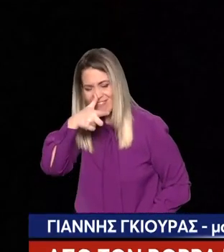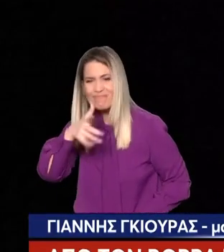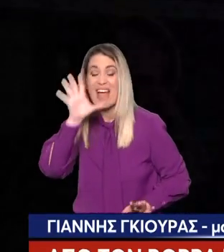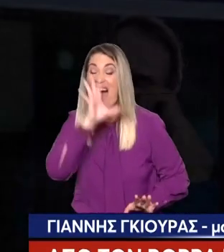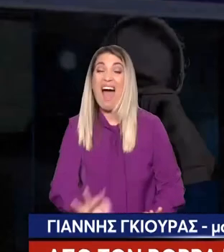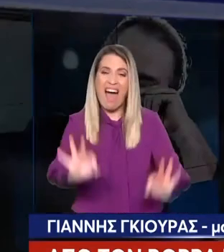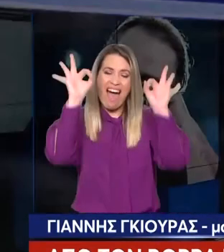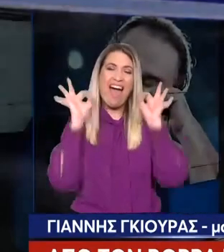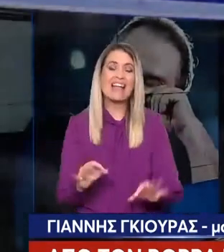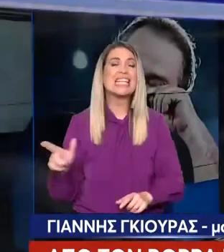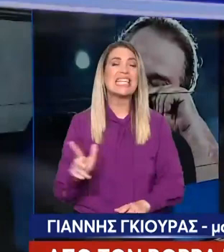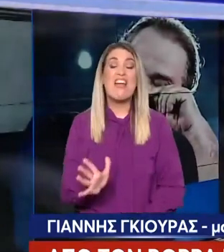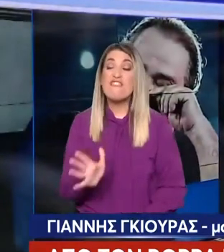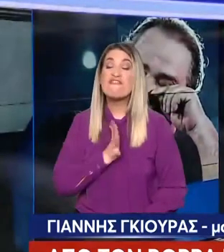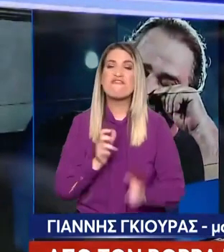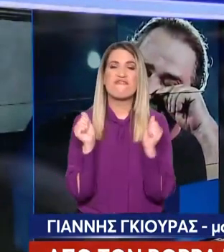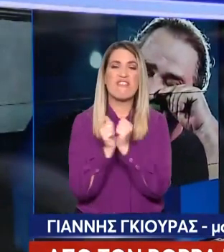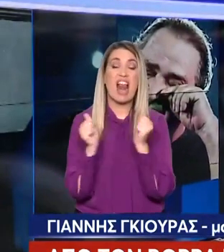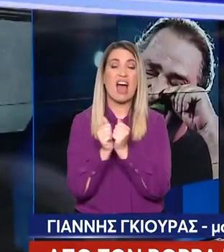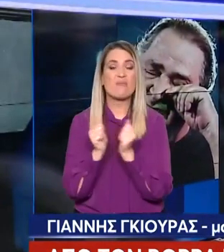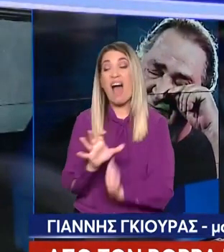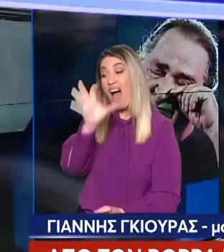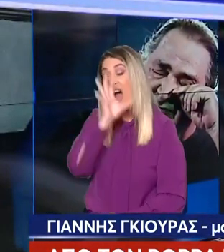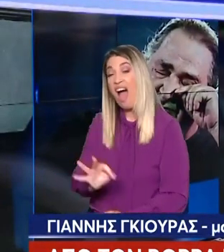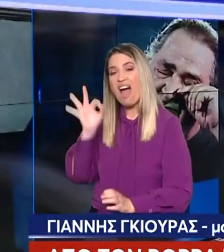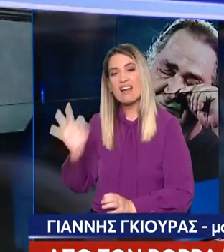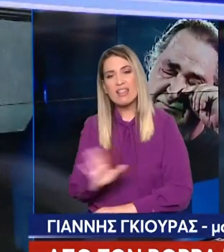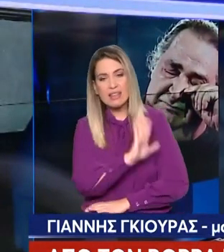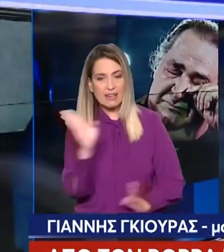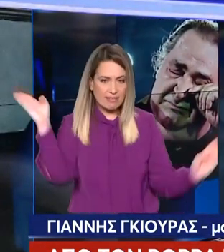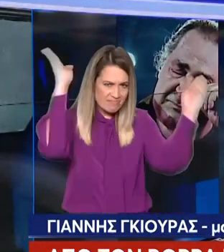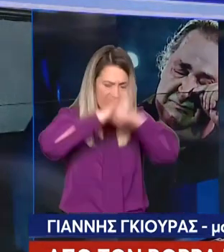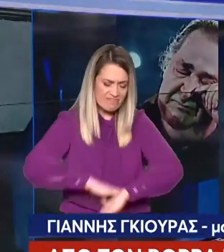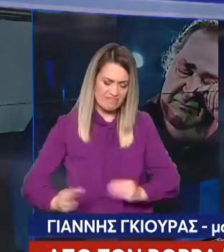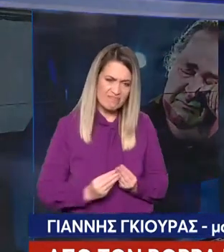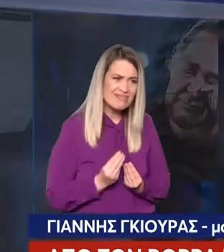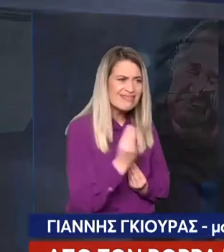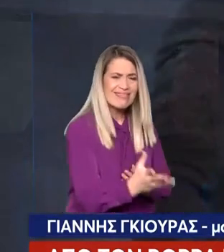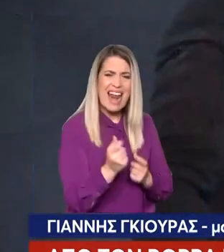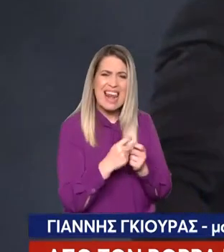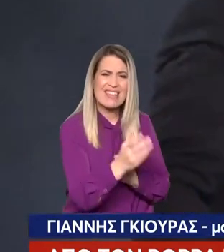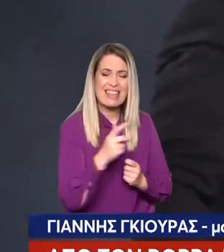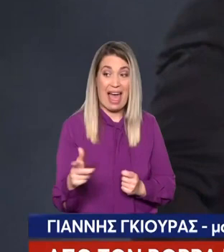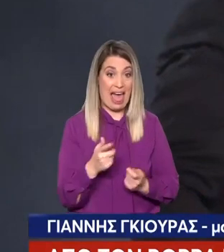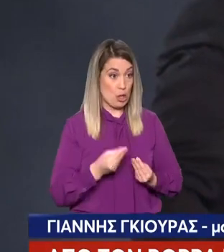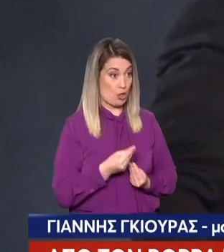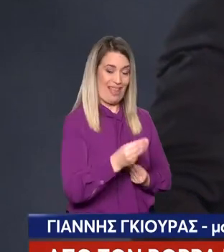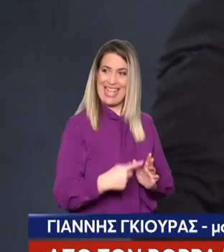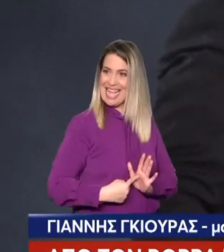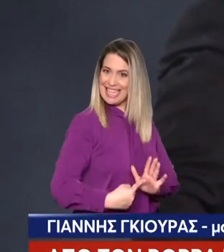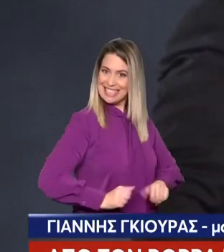αληθινή φιλανθρωπία, αυτή είναι η αληθινή φιλανθρωπία. Όταν κάνεις κάτι και δεν το κάνεις για να φανείς προς τα